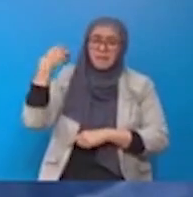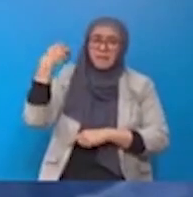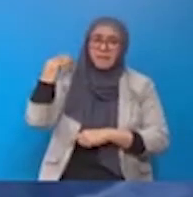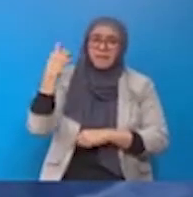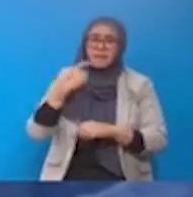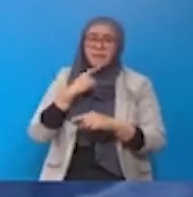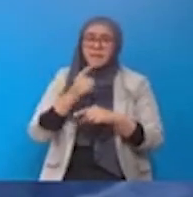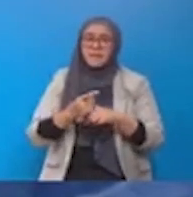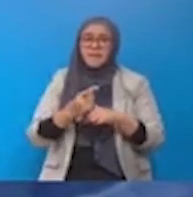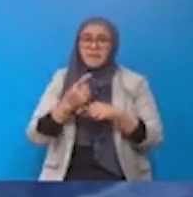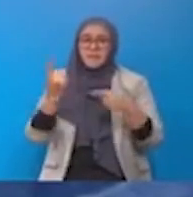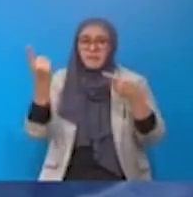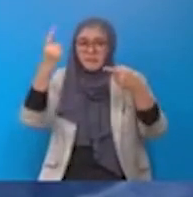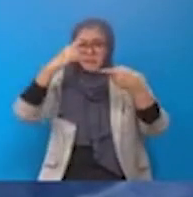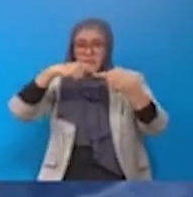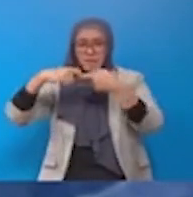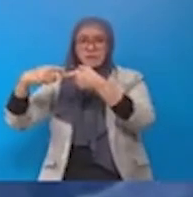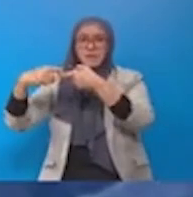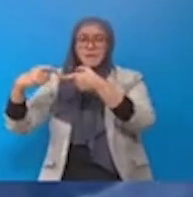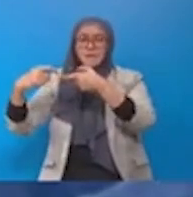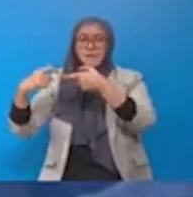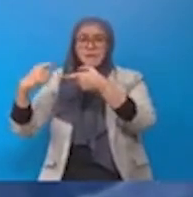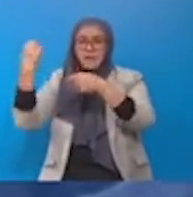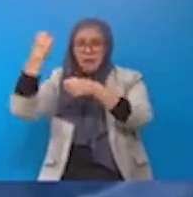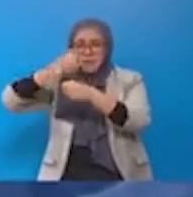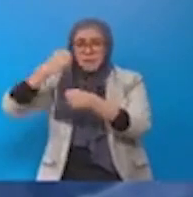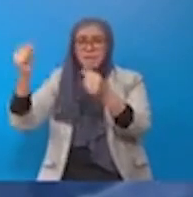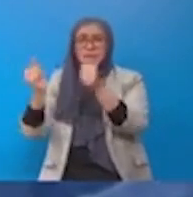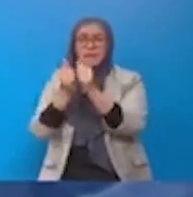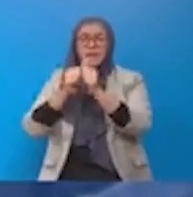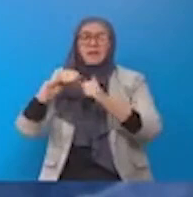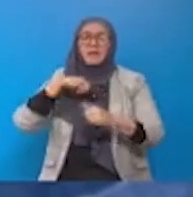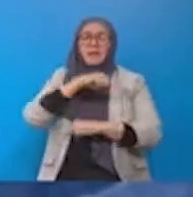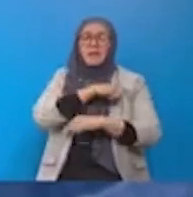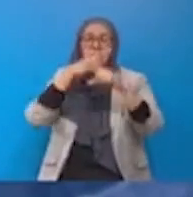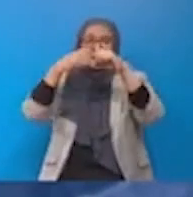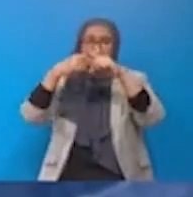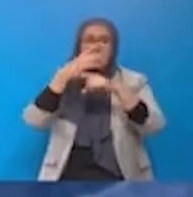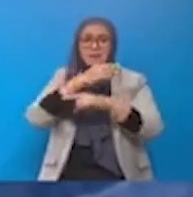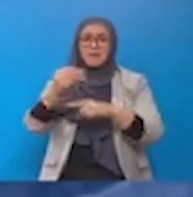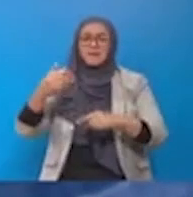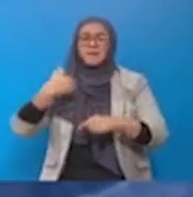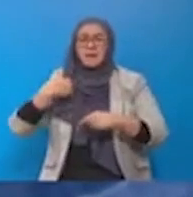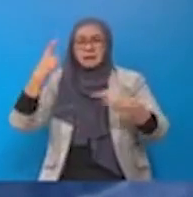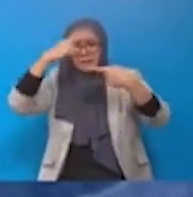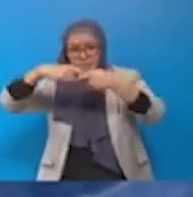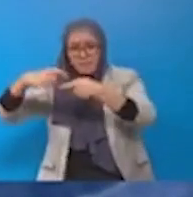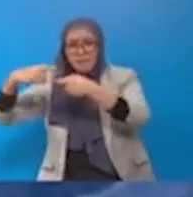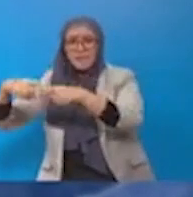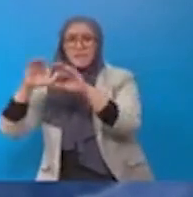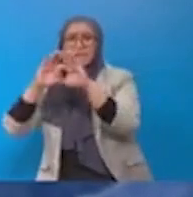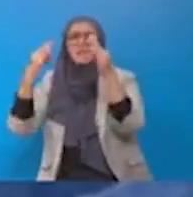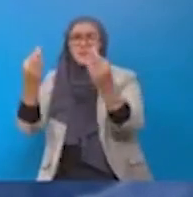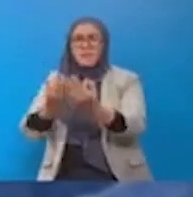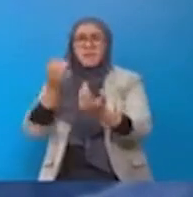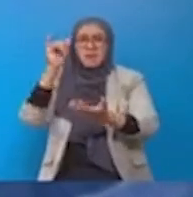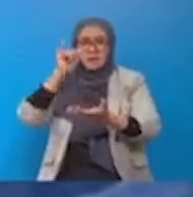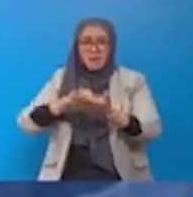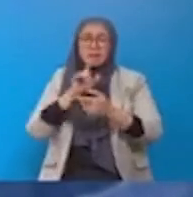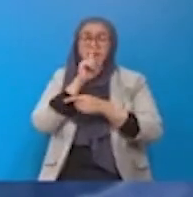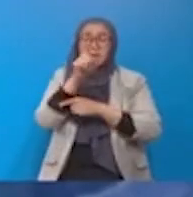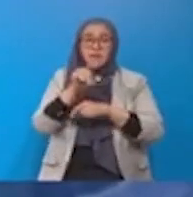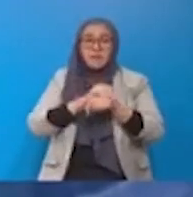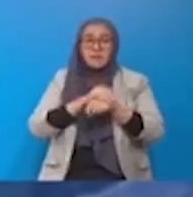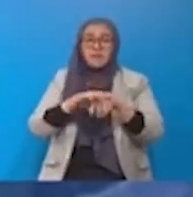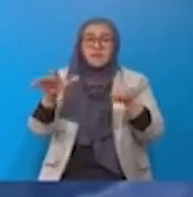etnis kepada Ali Dewa negara ini dan mempunyai kaitan keluarga jadi itu perkembangan-perkembangan yang membeli